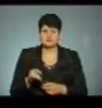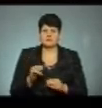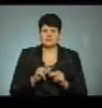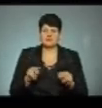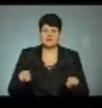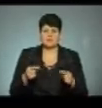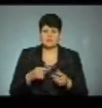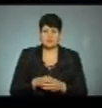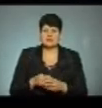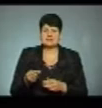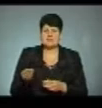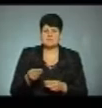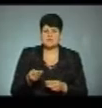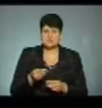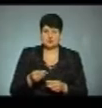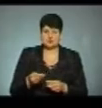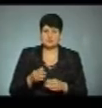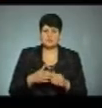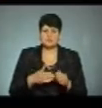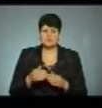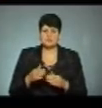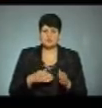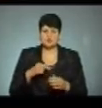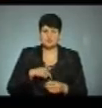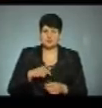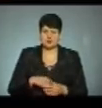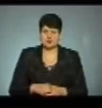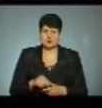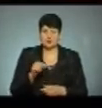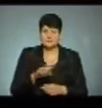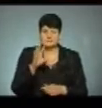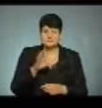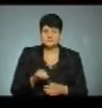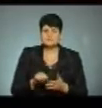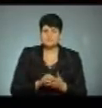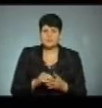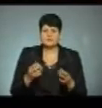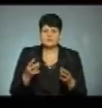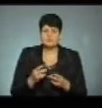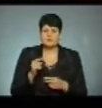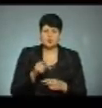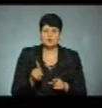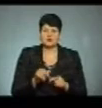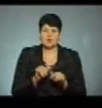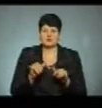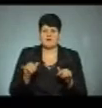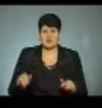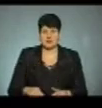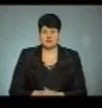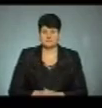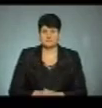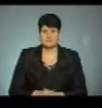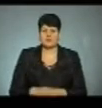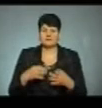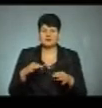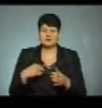вчитель-реабілітолог. Це пісочниці для практичного психолога. Тут всі ті матеріали, які потрібні для того, щоб розвивати.